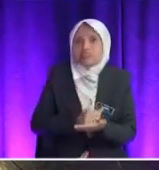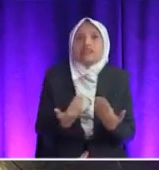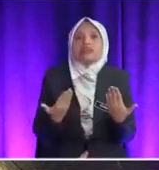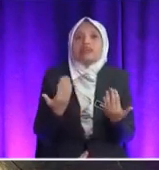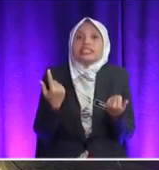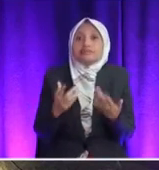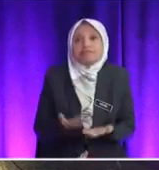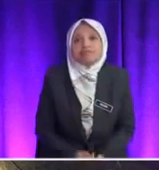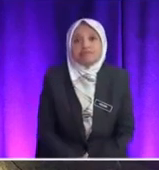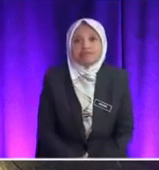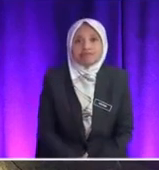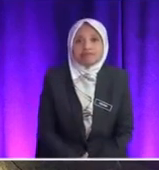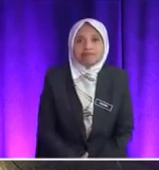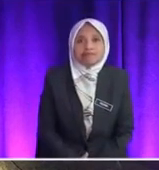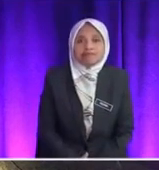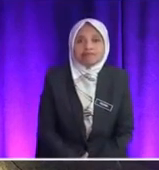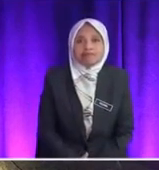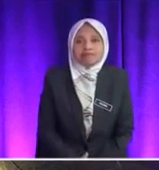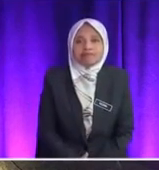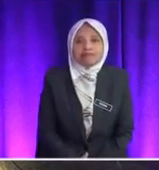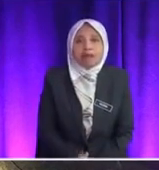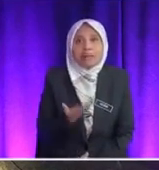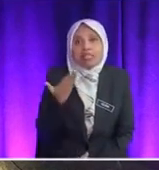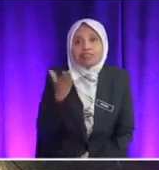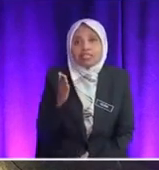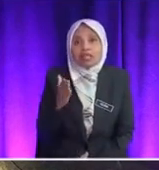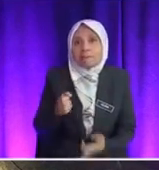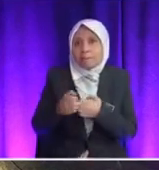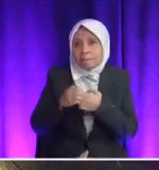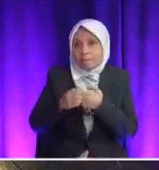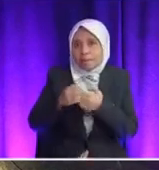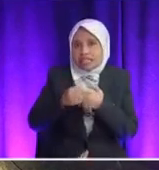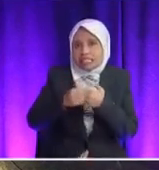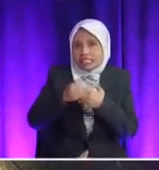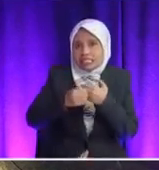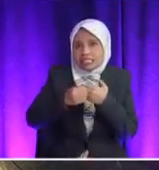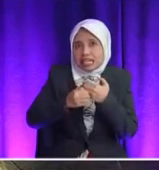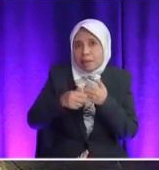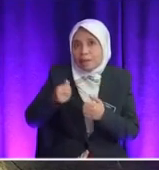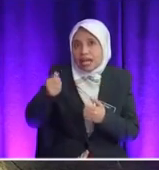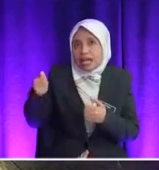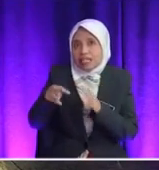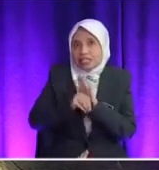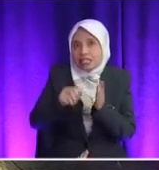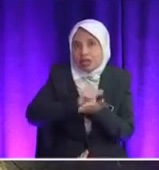hehehe Messenger mana-mana mesin perata mencuci yaitu label mana